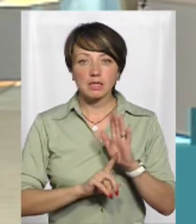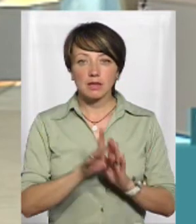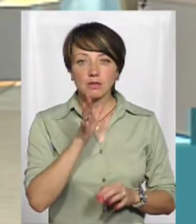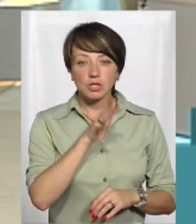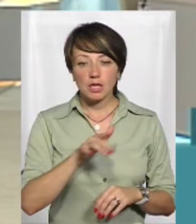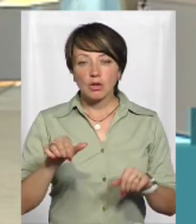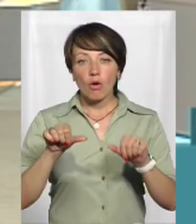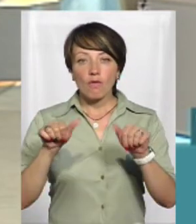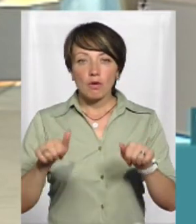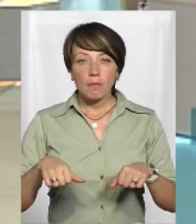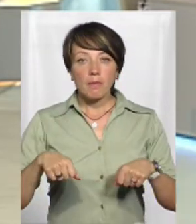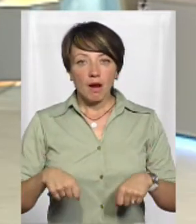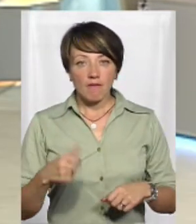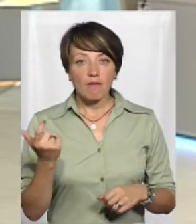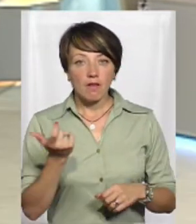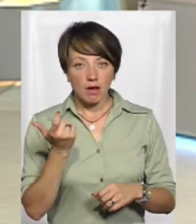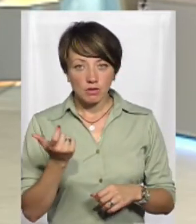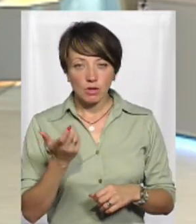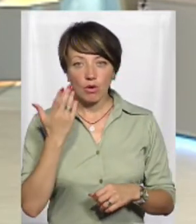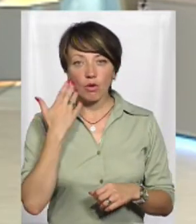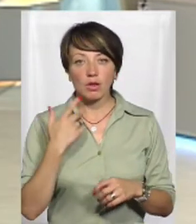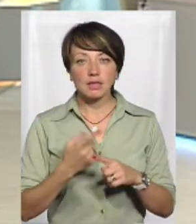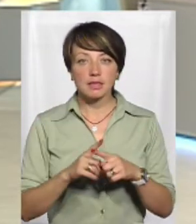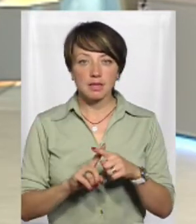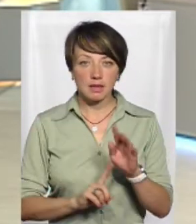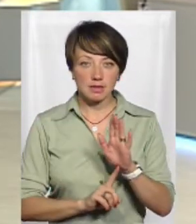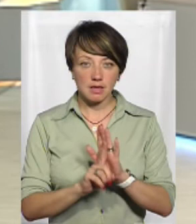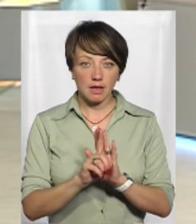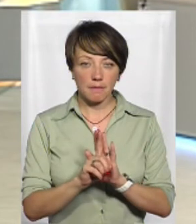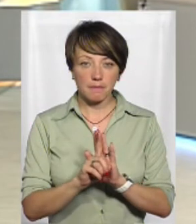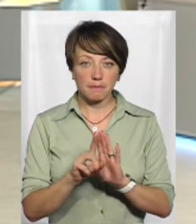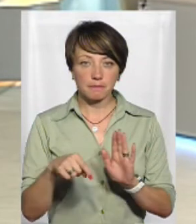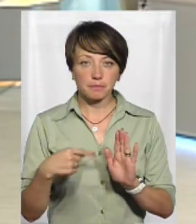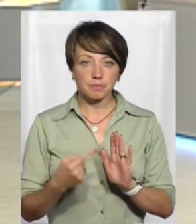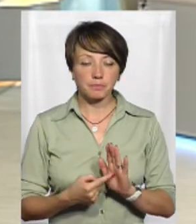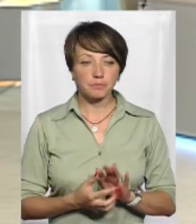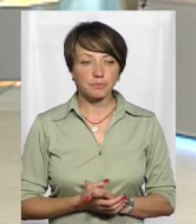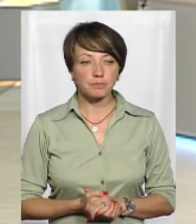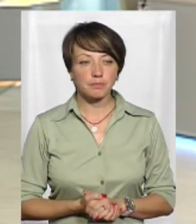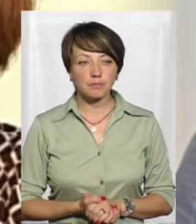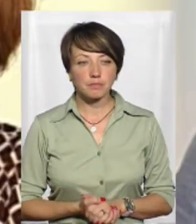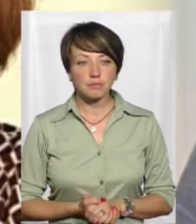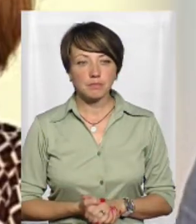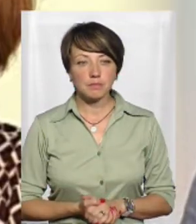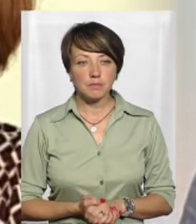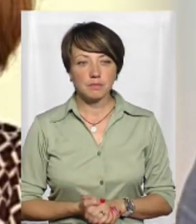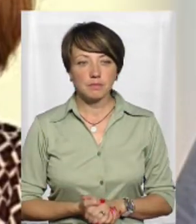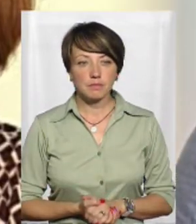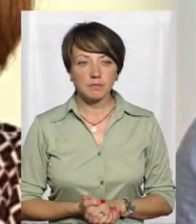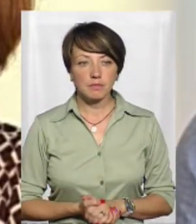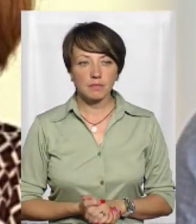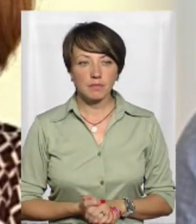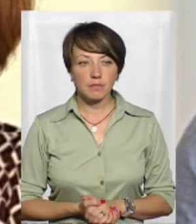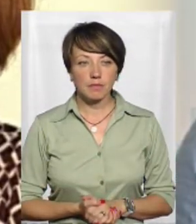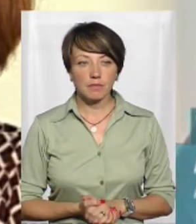час оформлювати право власності. Коли воно настає? Право власності на